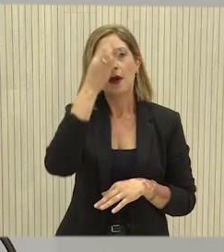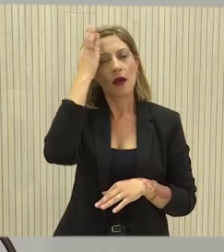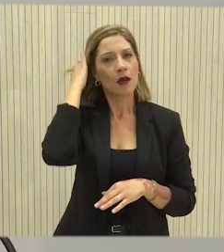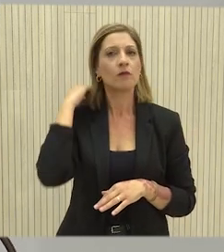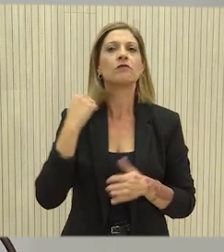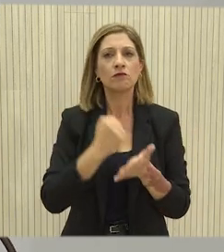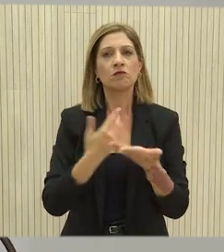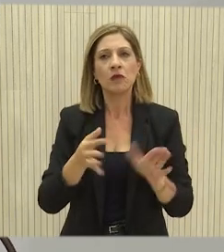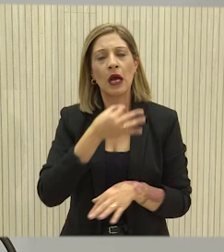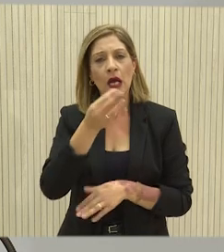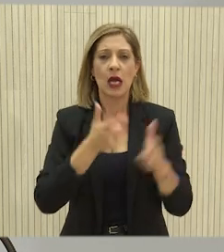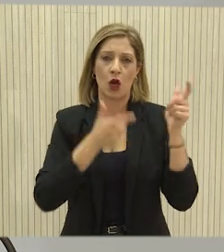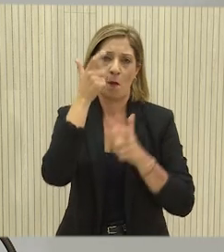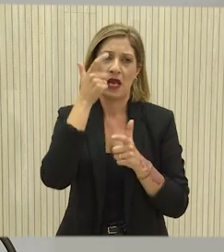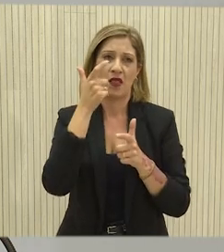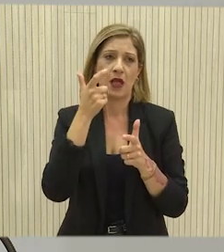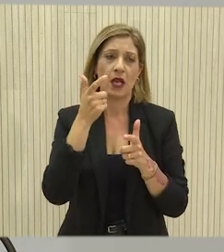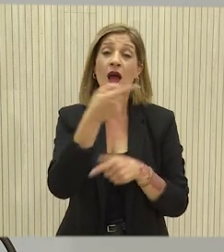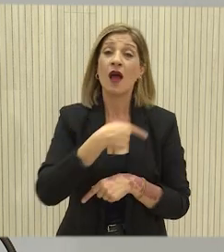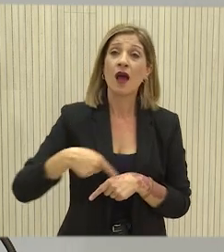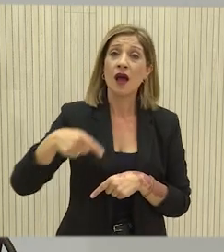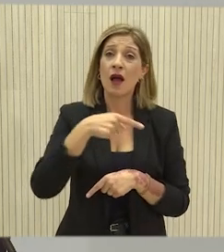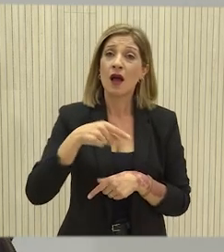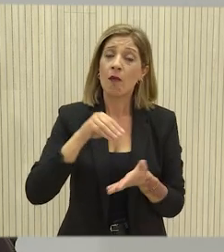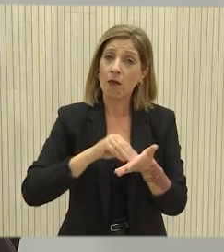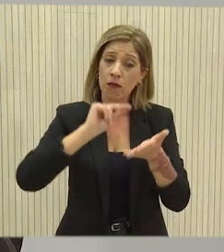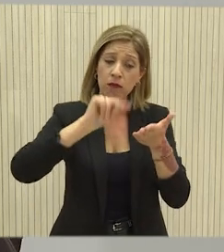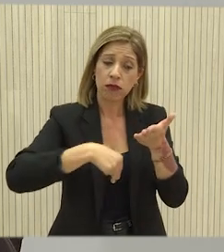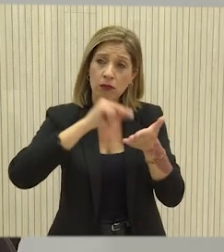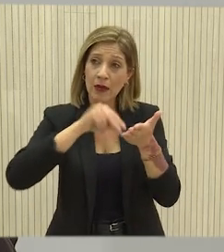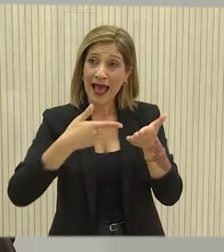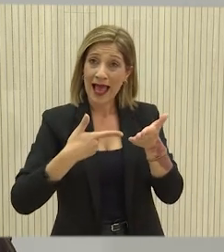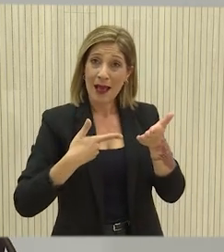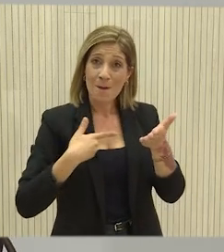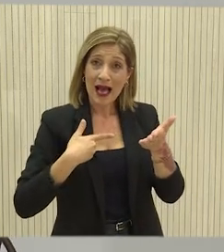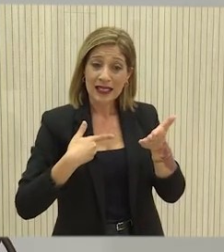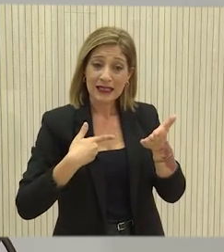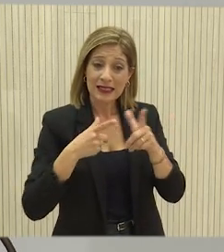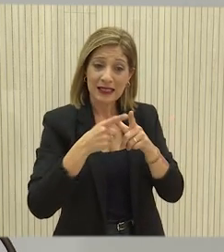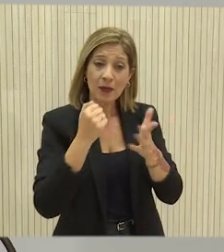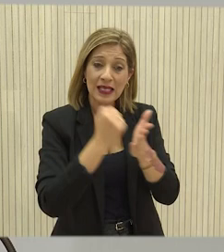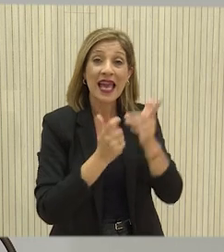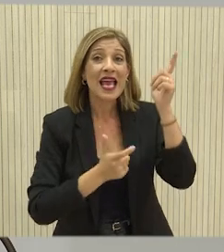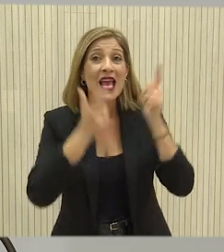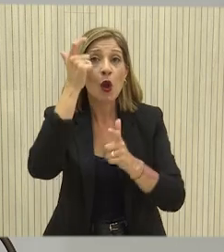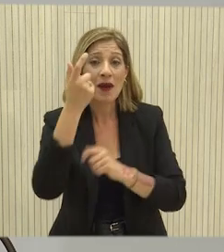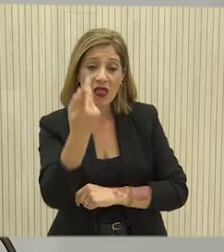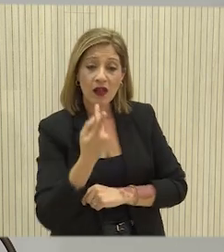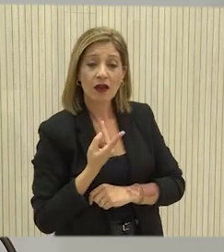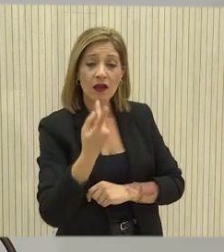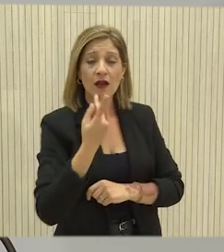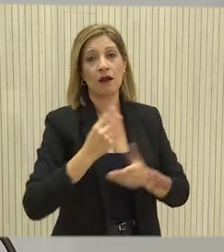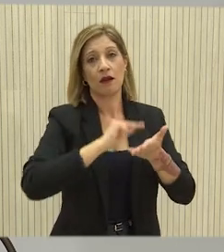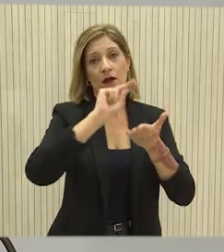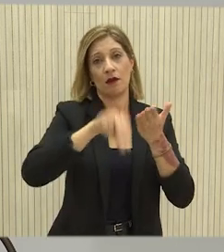τις τοποθετήσεις από πλευράς των Ηνωμένων Εθνών. Η συναντήληψη, επαναλαμβάνω, έχει υπογραφεί μεταξύ εμάς και της ειρηνευτικής δύναμης. Και έχει